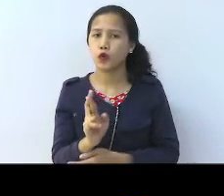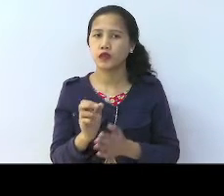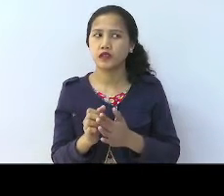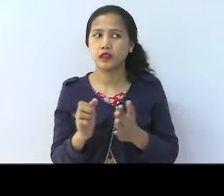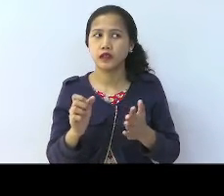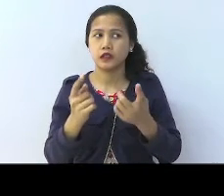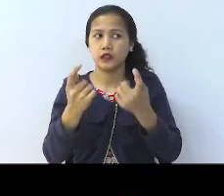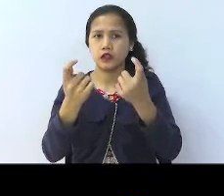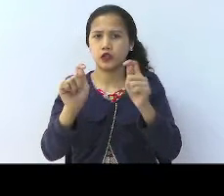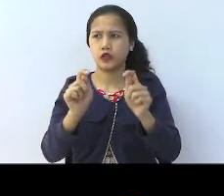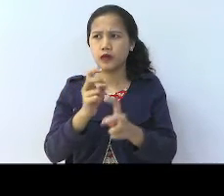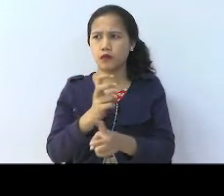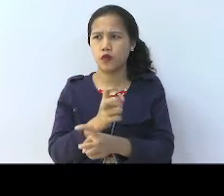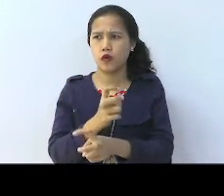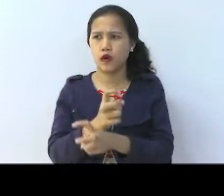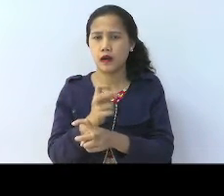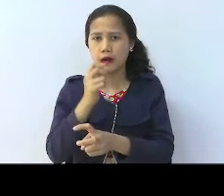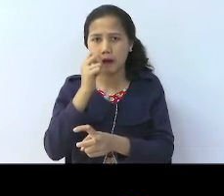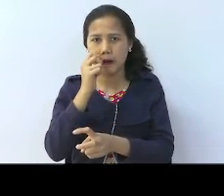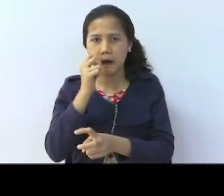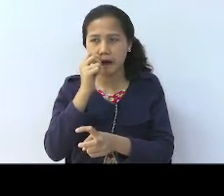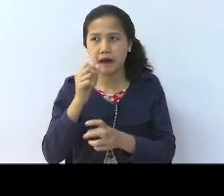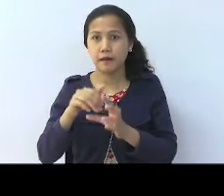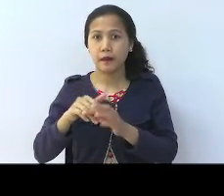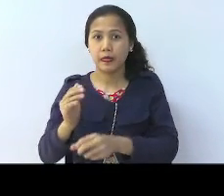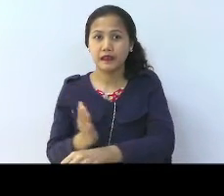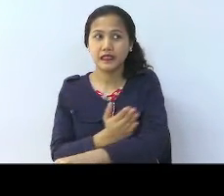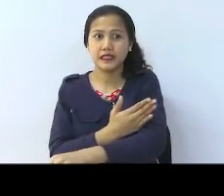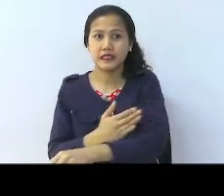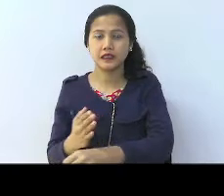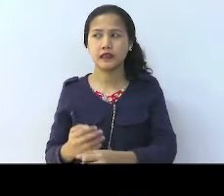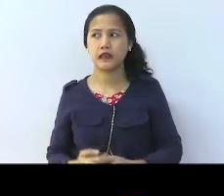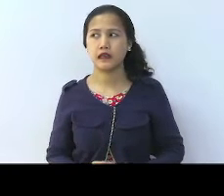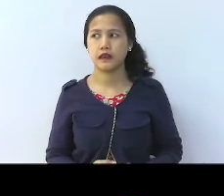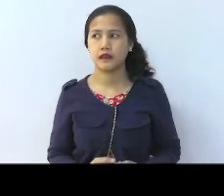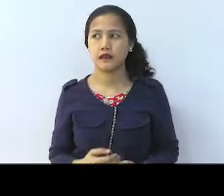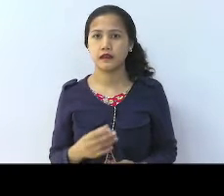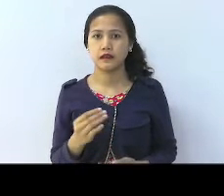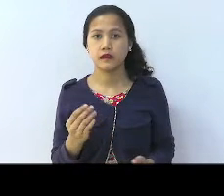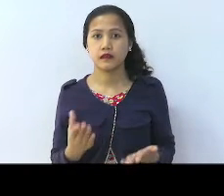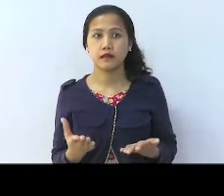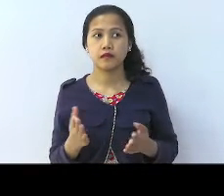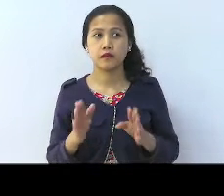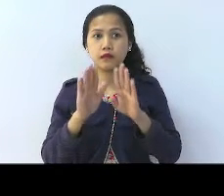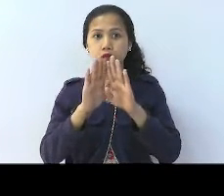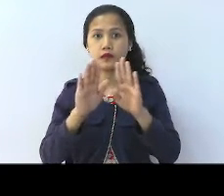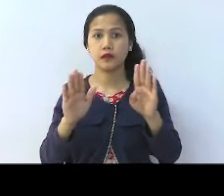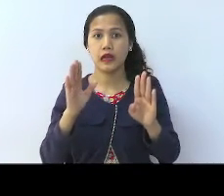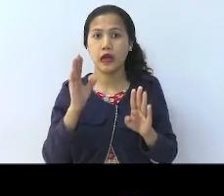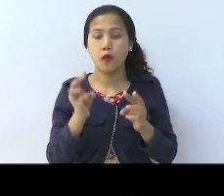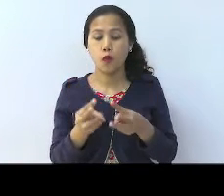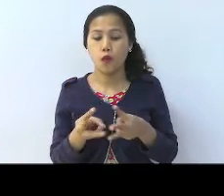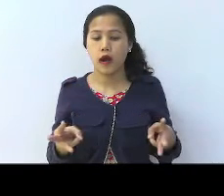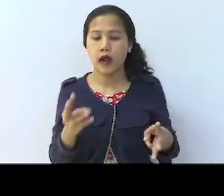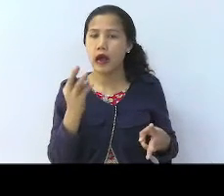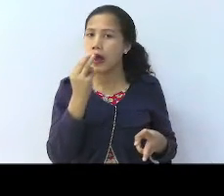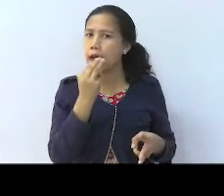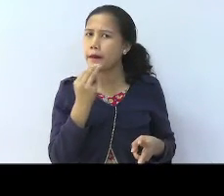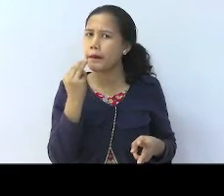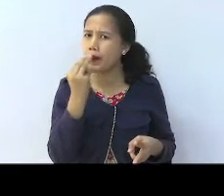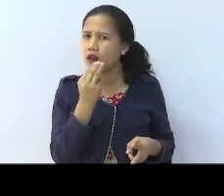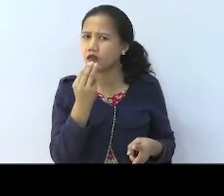paghikab. Meron akong naging pasyente dahil sa sobrang hikab niya, pagnganga. Kaya sumakit yung kanyang jaw.